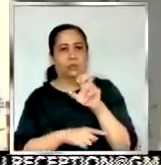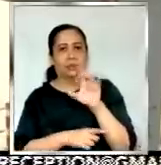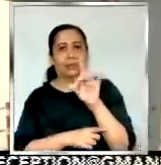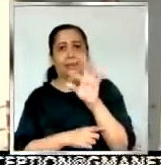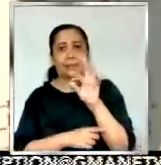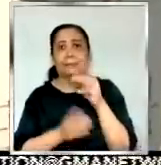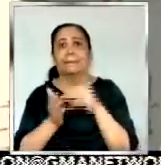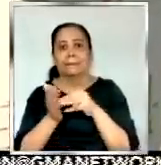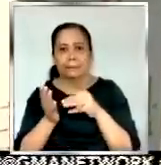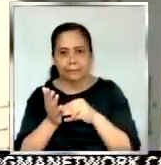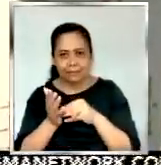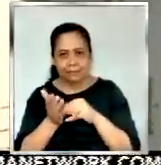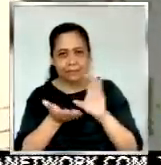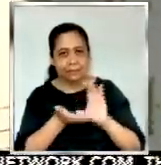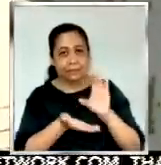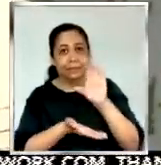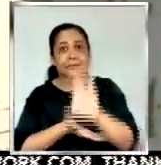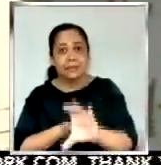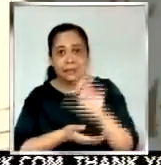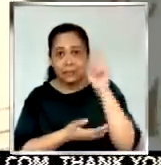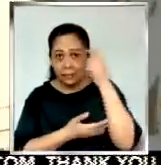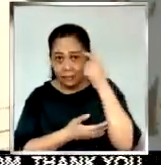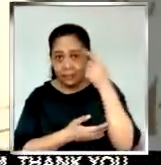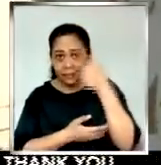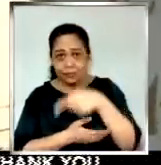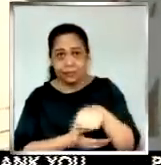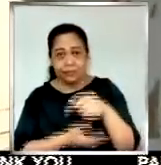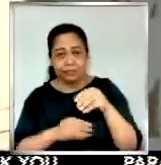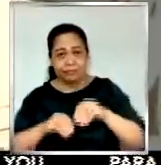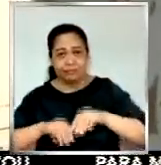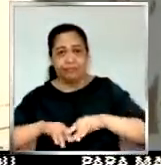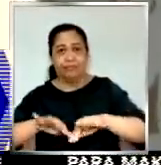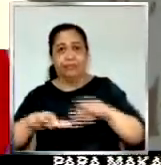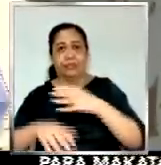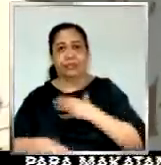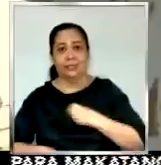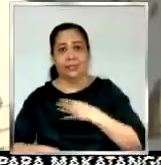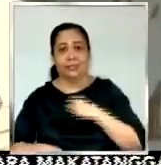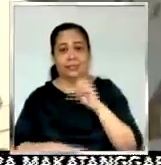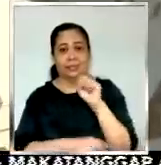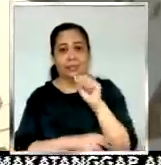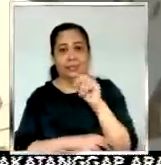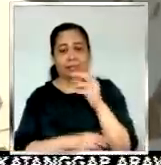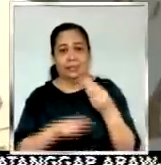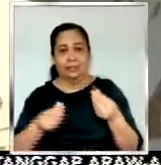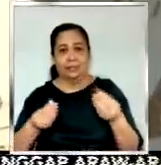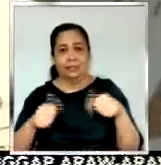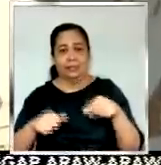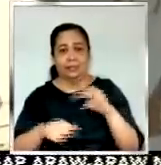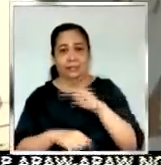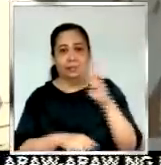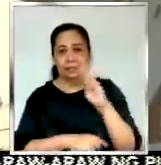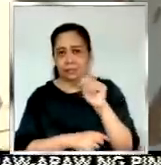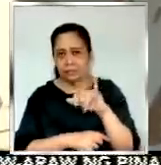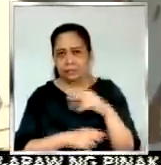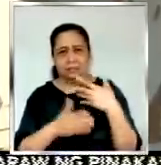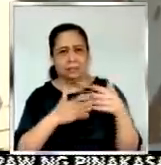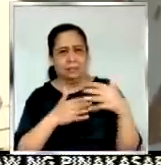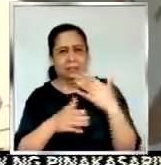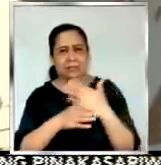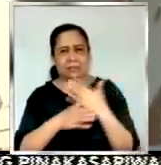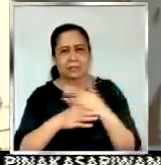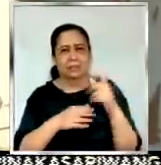ang pondong inilaan ng pamahalaan para sa paglatag ng dolomite sand dito sa Manila Bay. Sa kabila ng mga abirya dahil sa mga naging